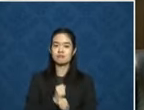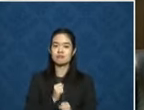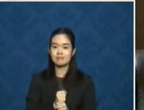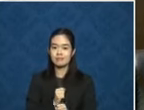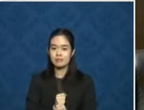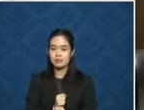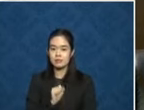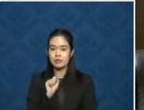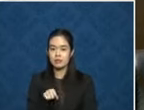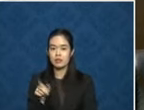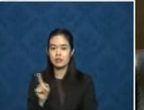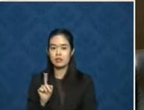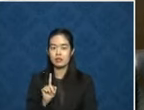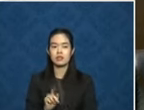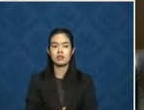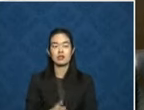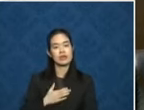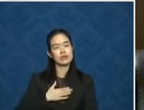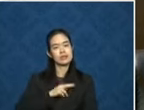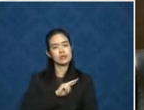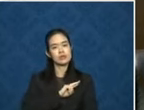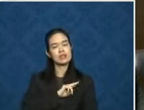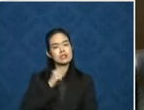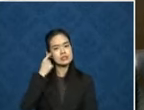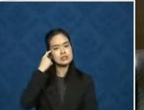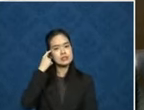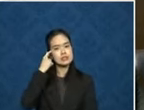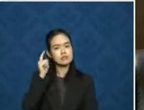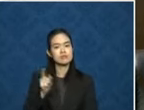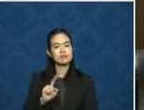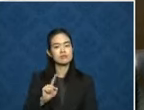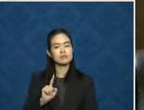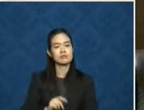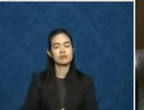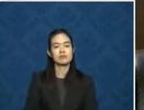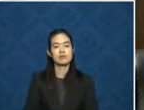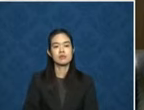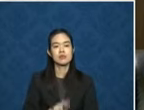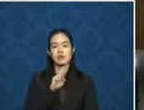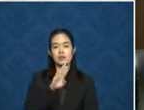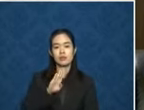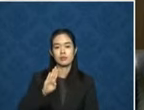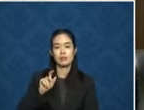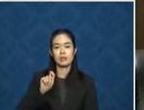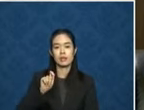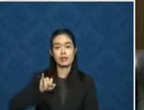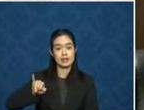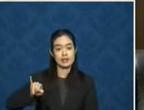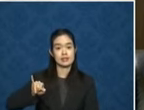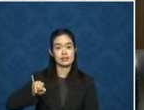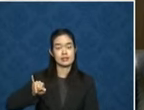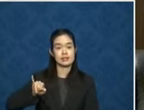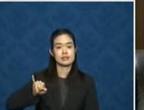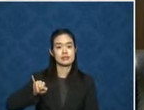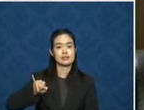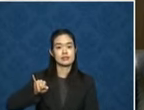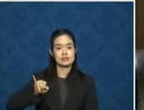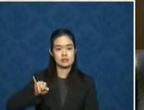ซึ่งโดยส่วนตัวของผมนะครับผมมีความเชื่อมั่นอย่างหนึ่งครับว่า AI นะครับจะเป็นเครื่อง